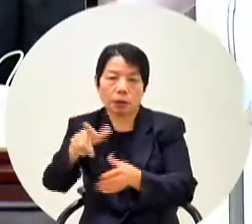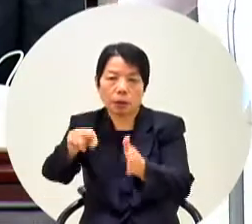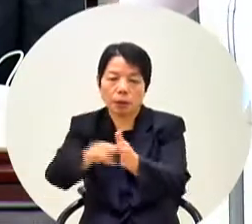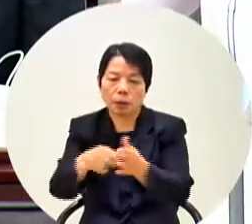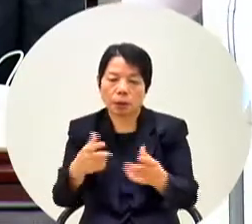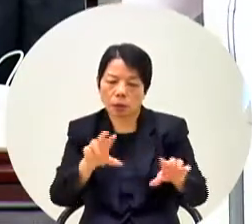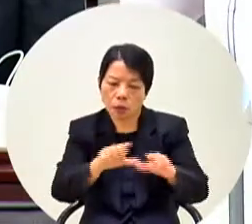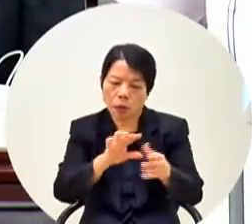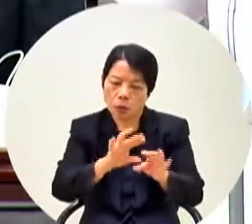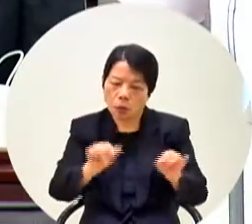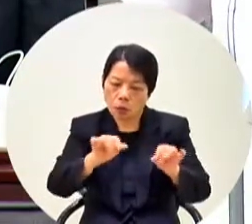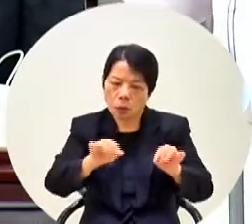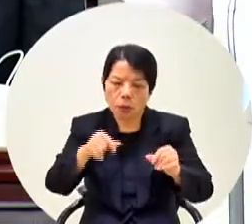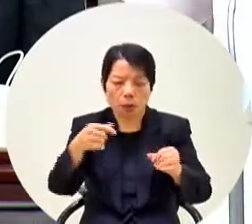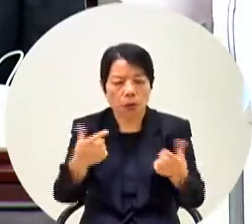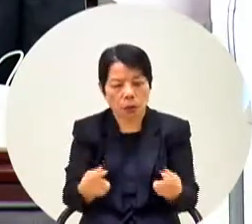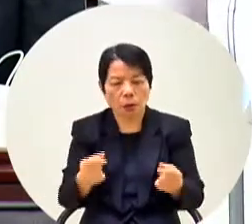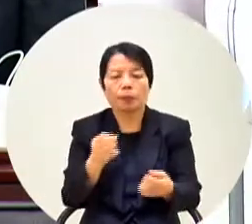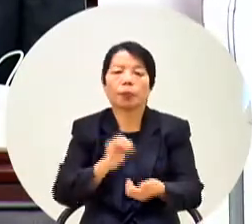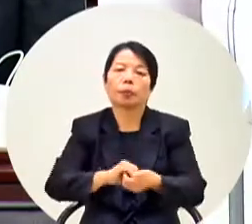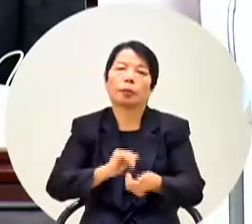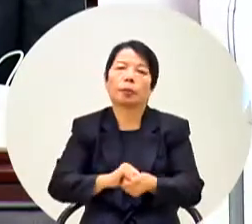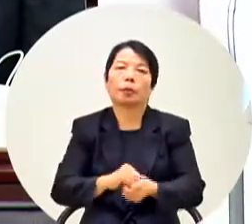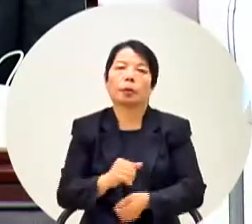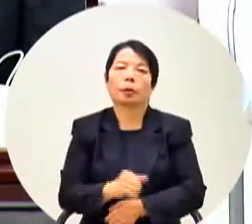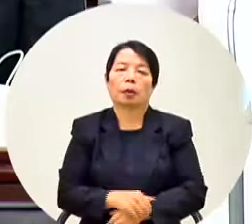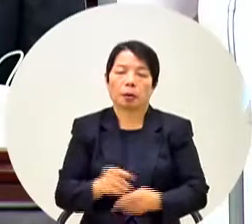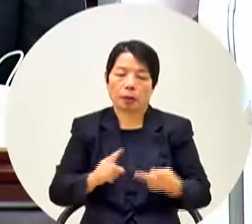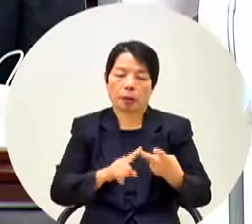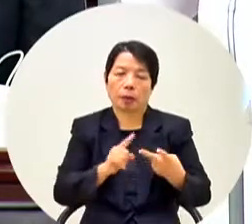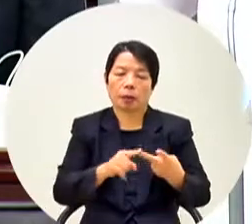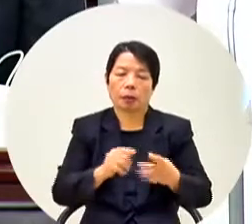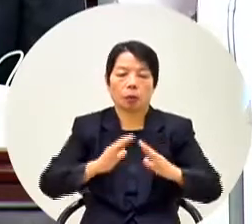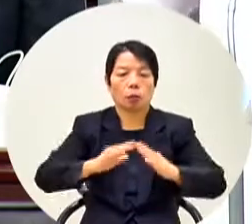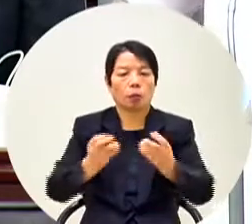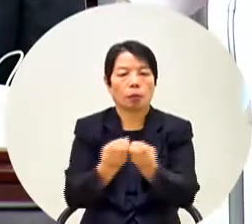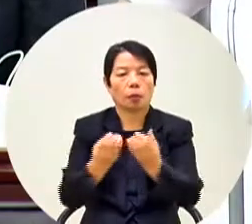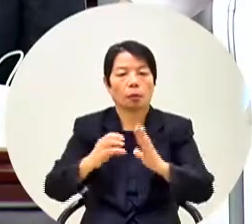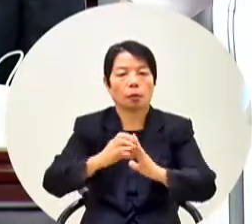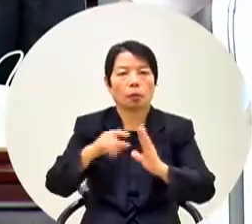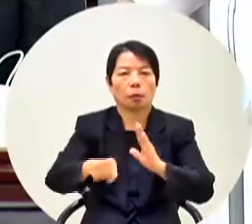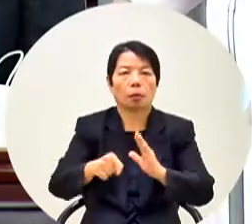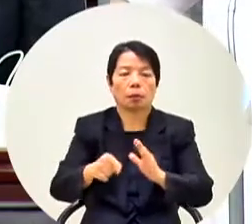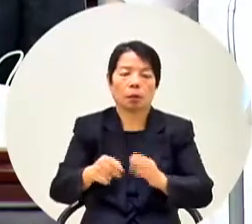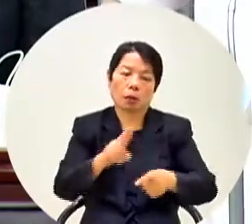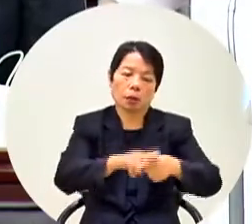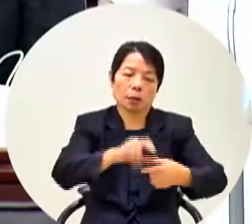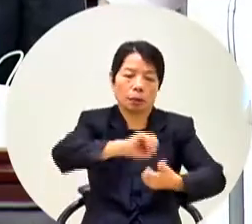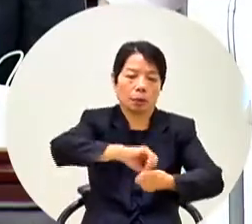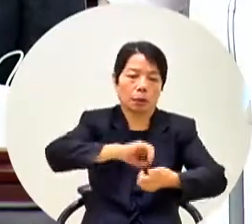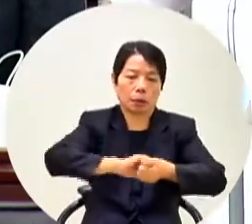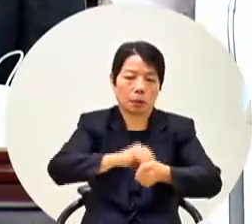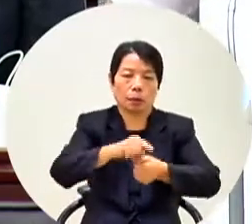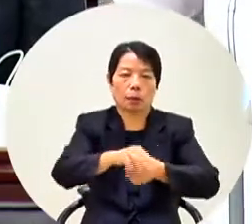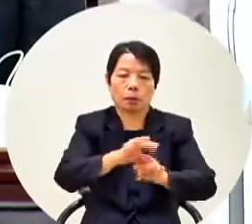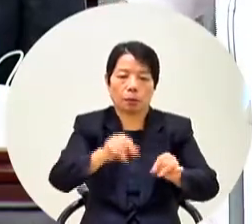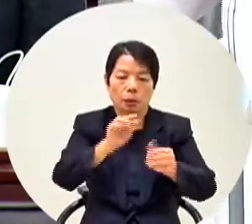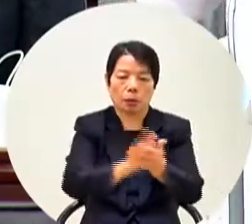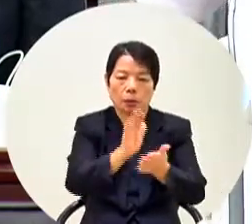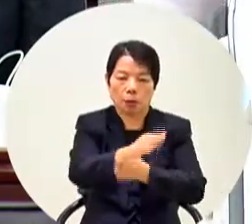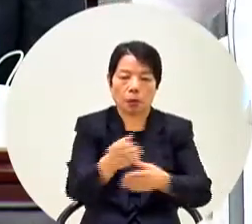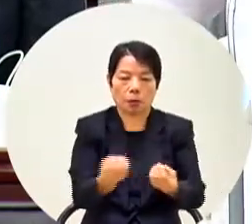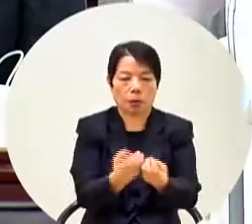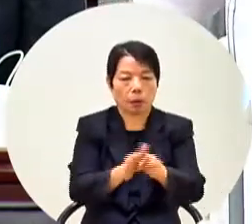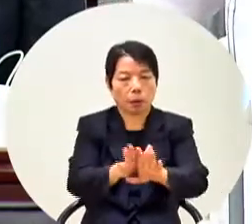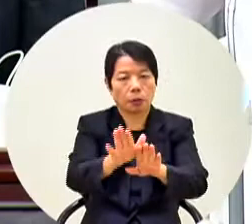哦。啊，第二就是讲，我也交代讲咱的都发局吼。哦就家庭地区的未来的发展，